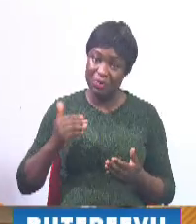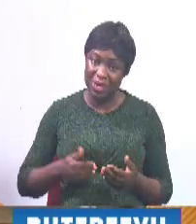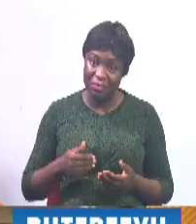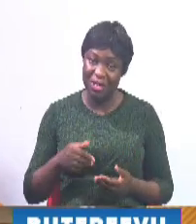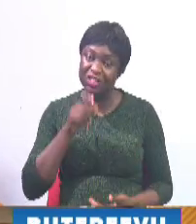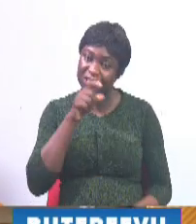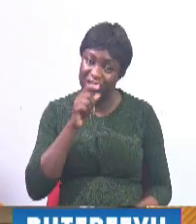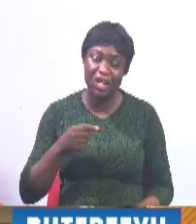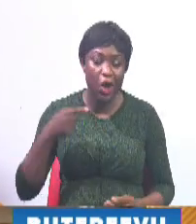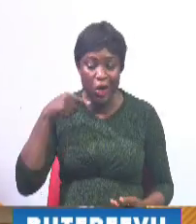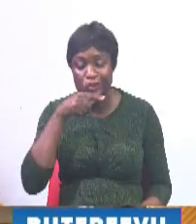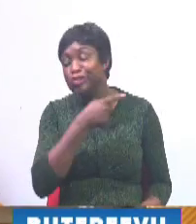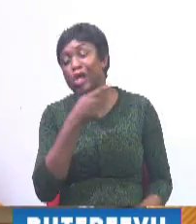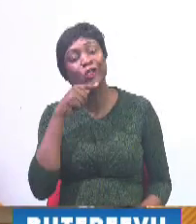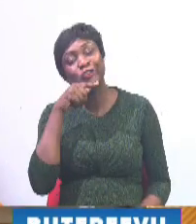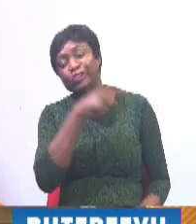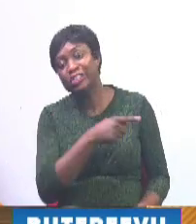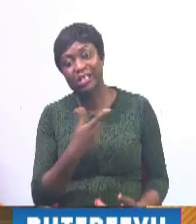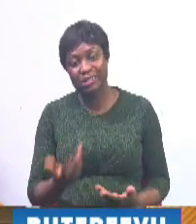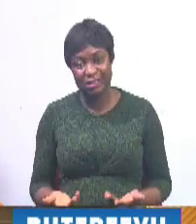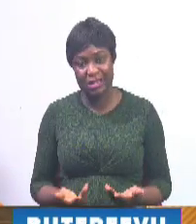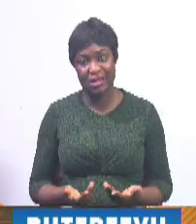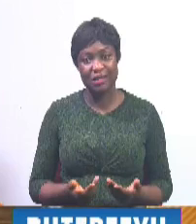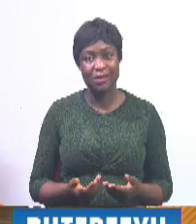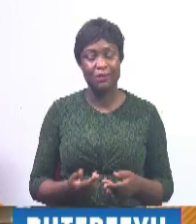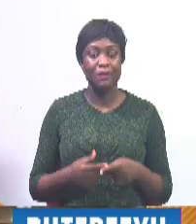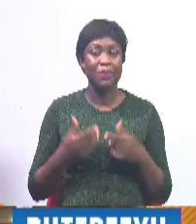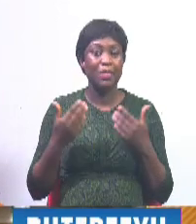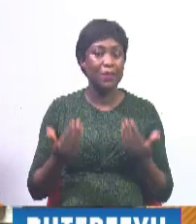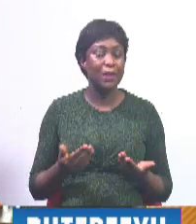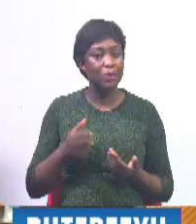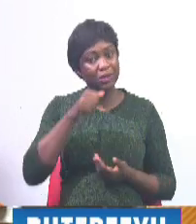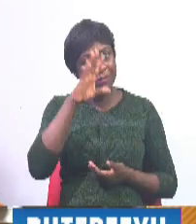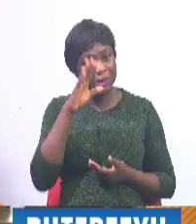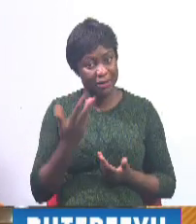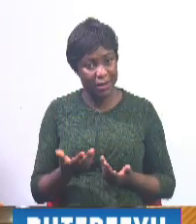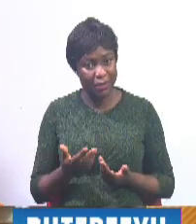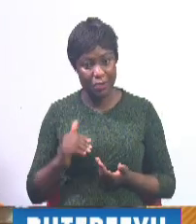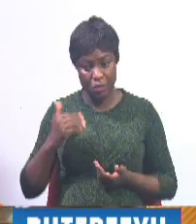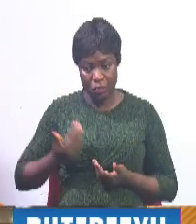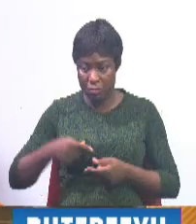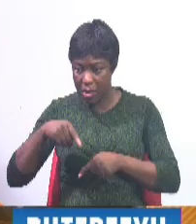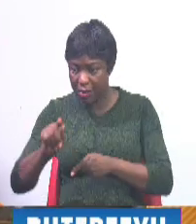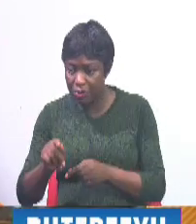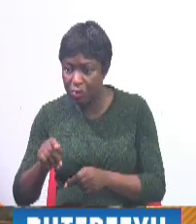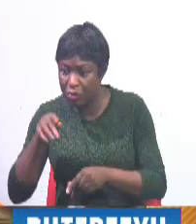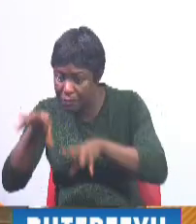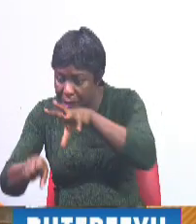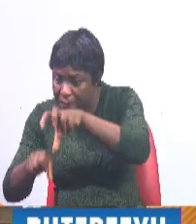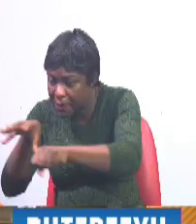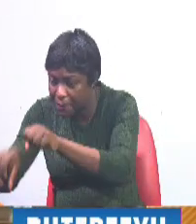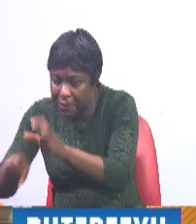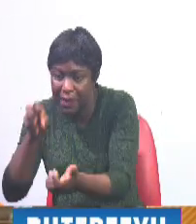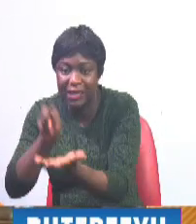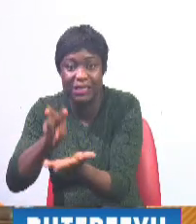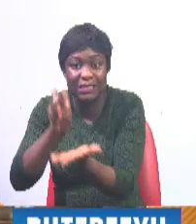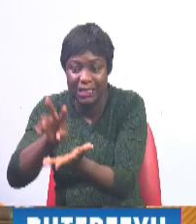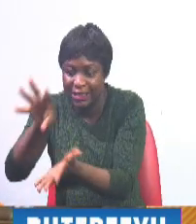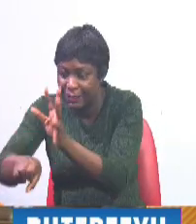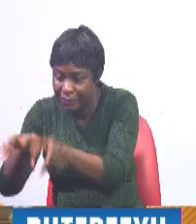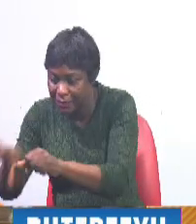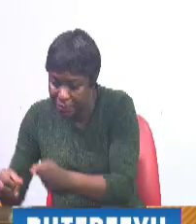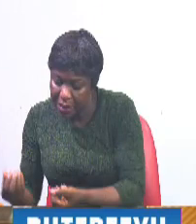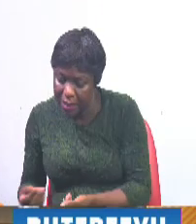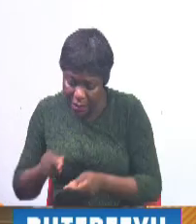ya buli kaseera enkoko ensenene ogende ozikwate oziteketeke bulungi otule wali ebbali omutunuulire nga azirya